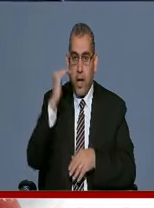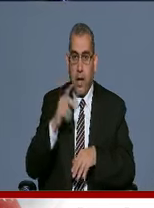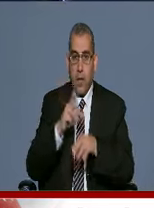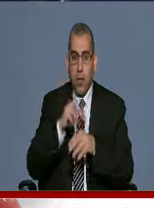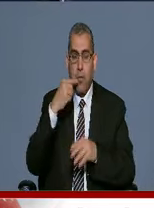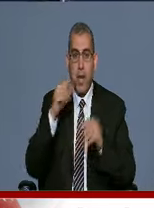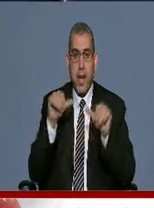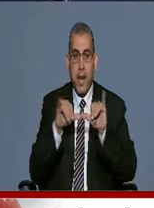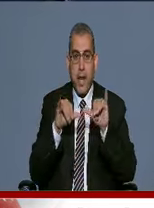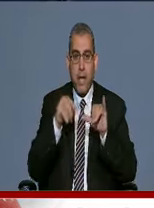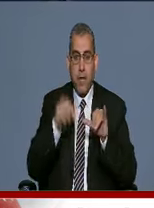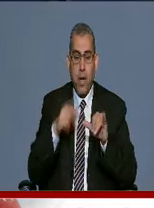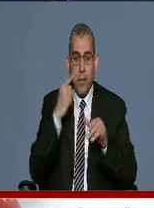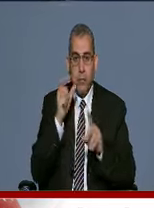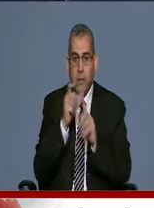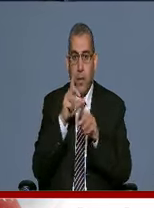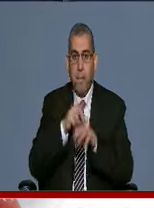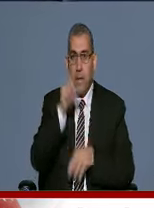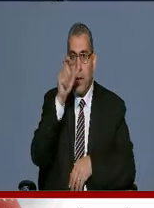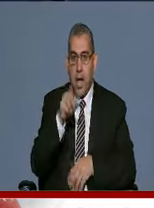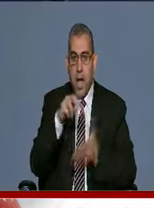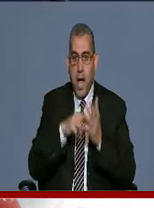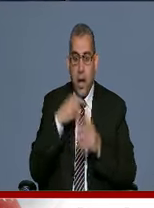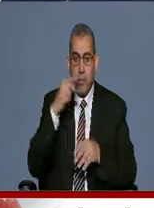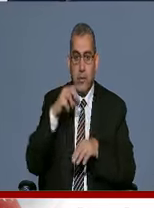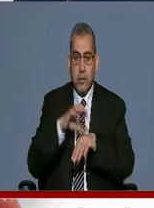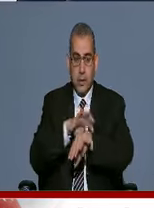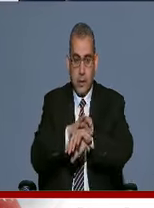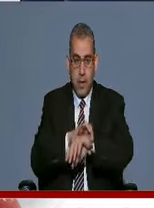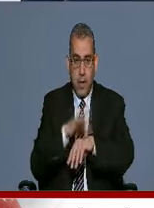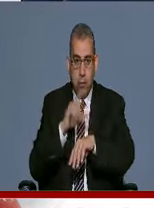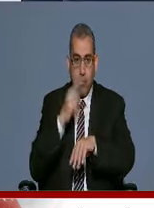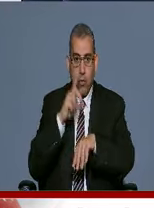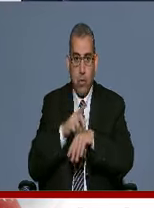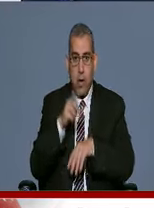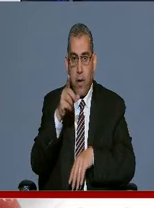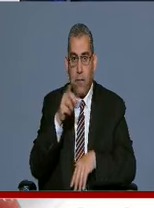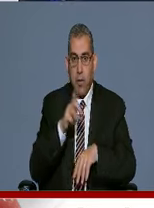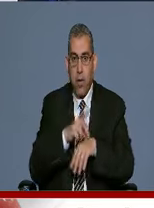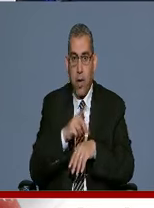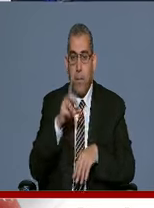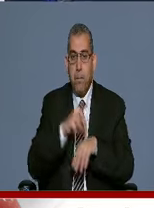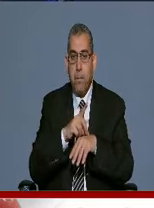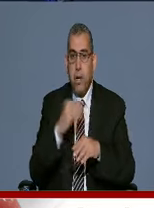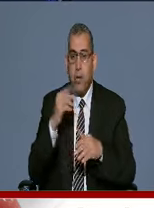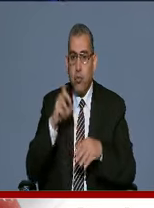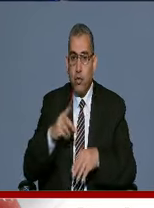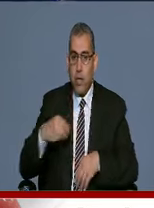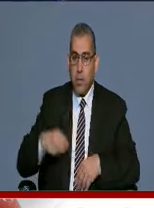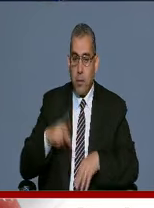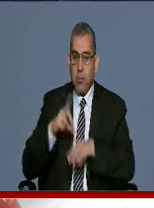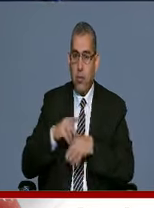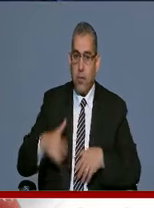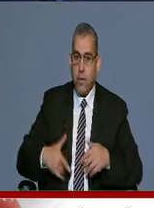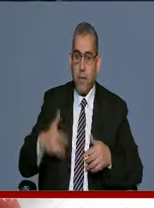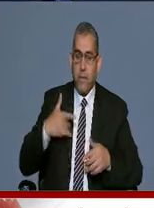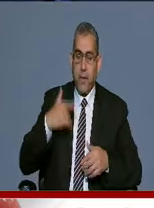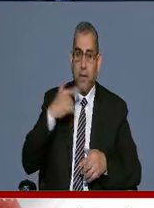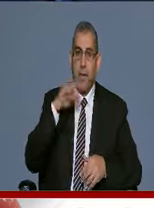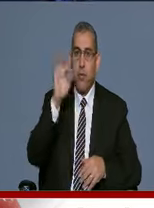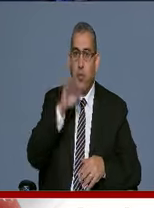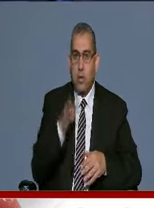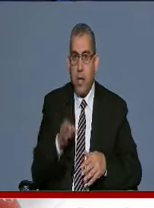الأشياء نقدر إحنا نتابع المريض من خلال أسورة بيلبسها، نقدر نعرف هو رحلة المريض داخل المستشفى فين، ايضا نقدر